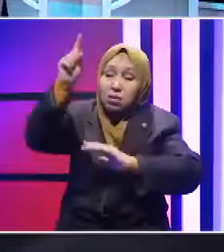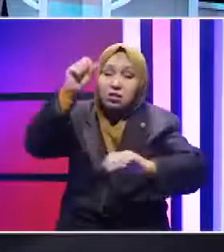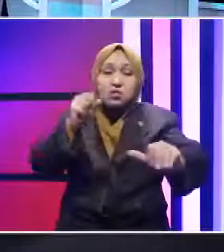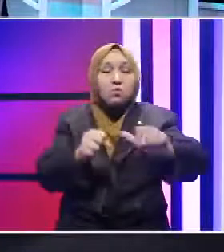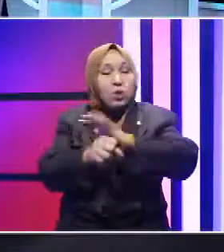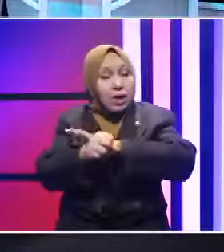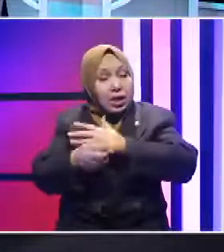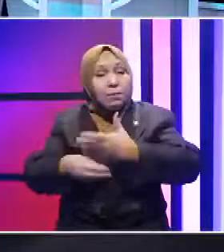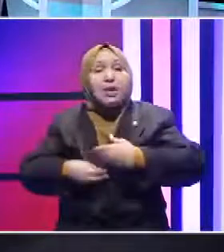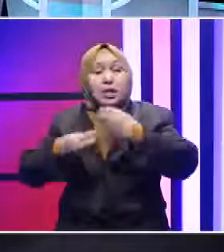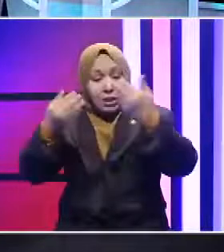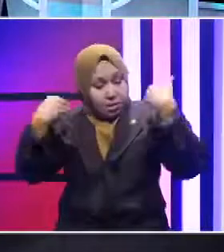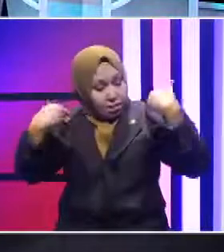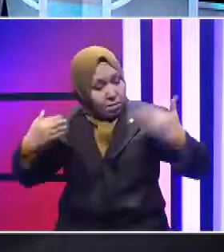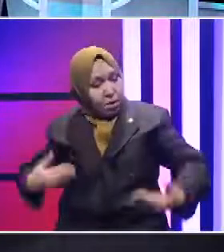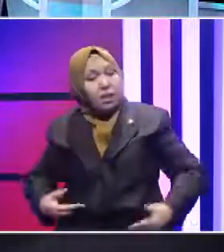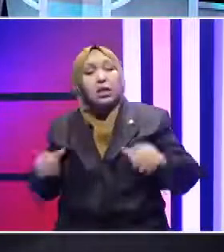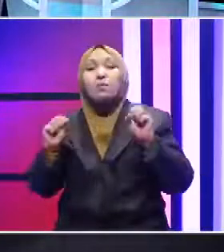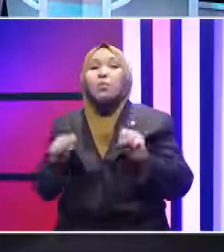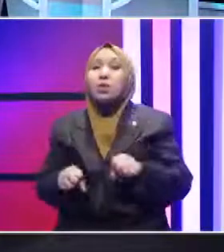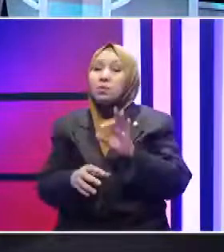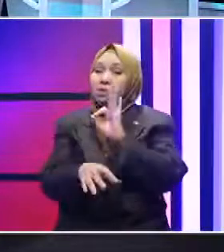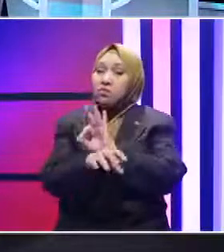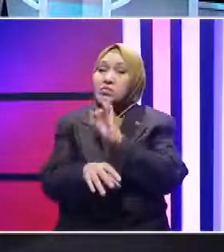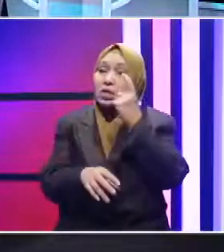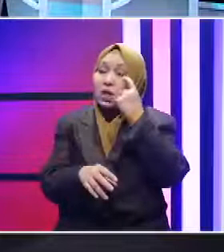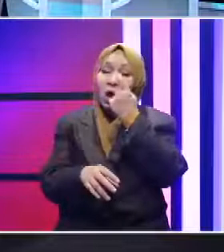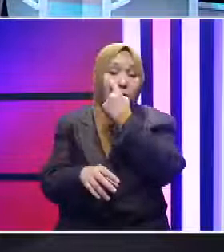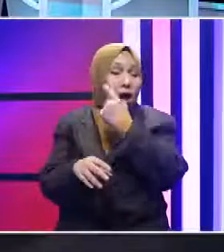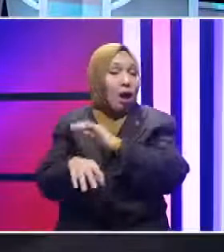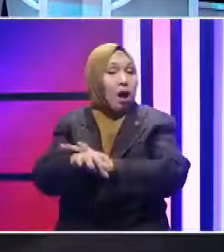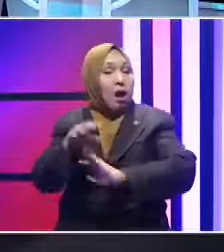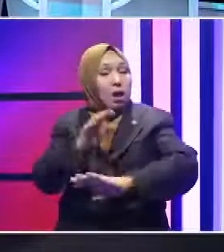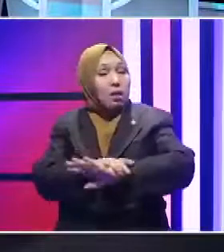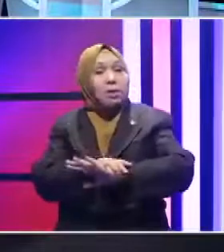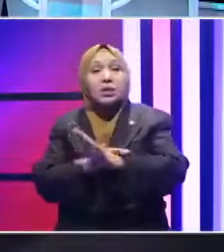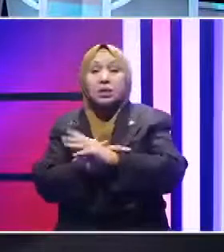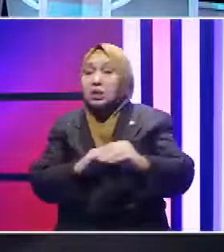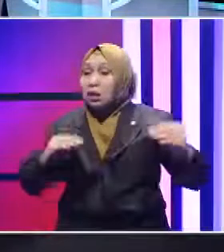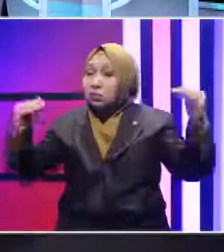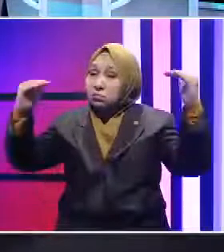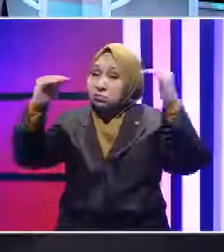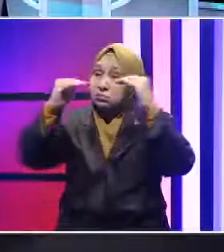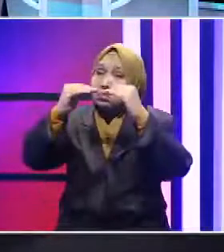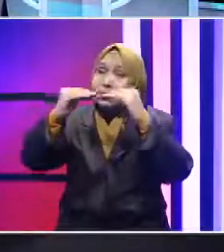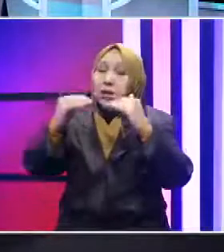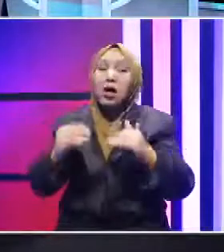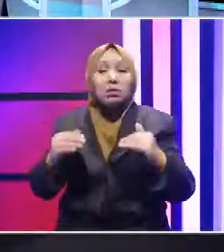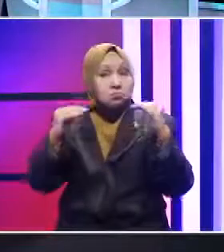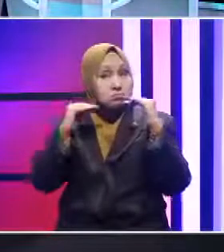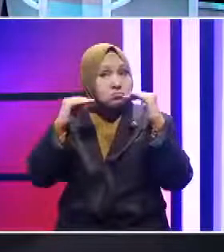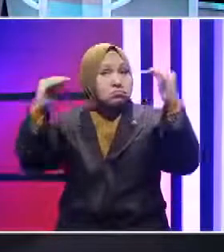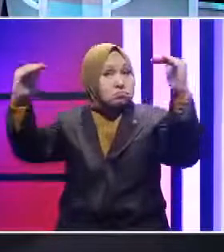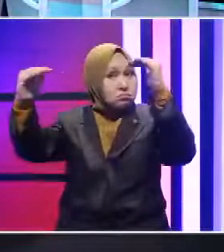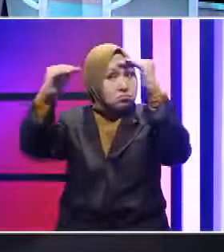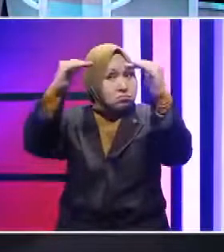kita tubuh badan yang boleh berfungsi, tangan, mata dan sebagainya, dan seimbangkan. Seimbangkan itu maksudnya